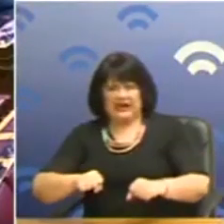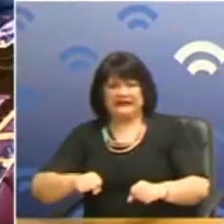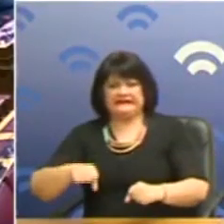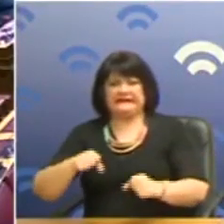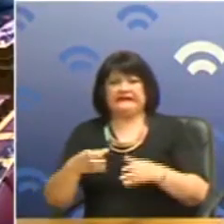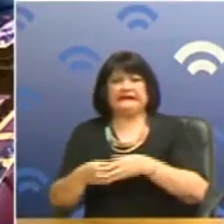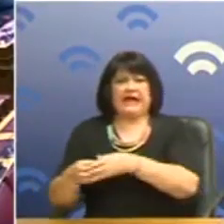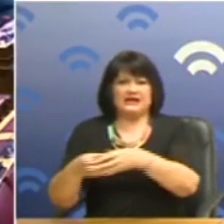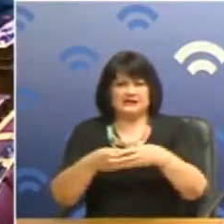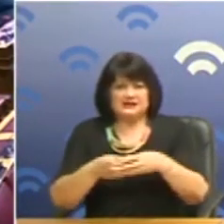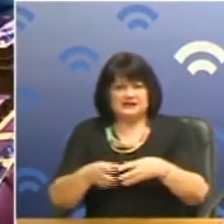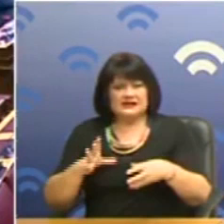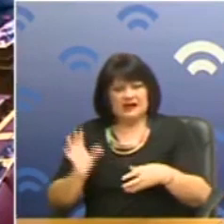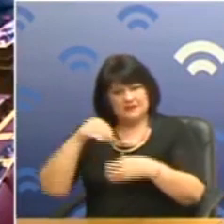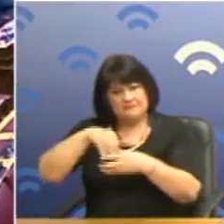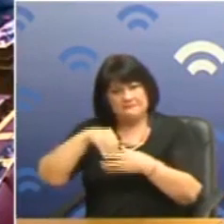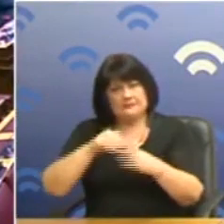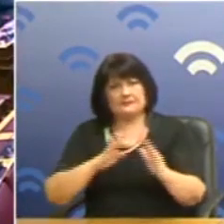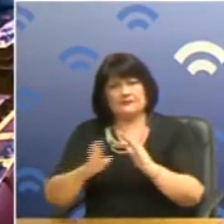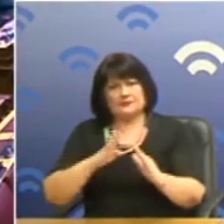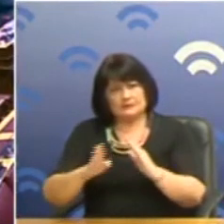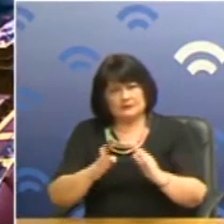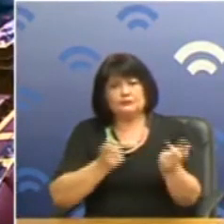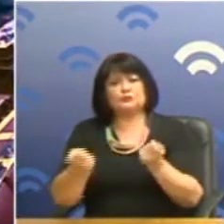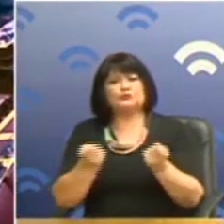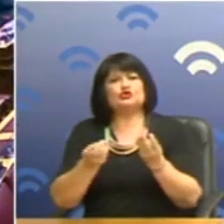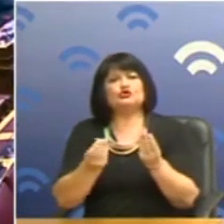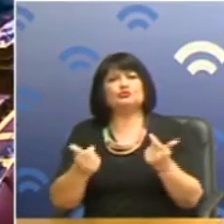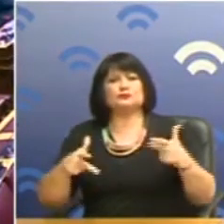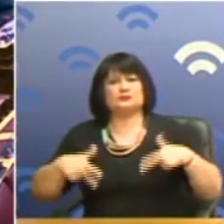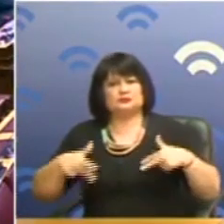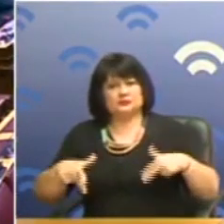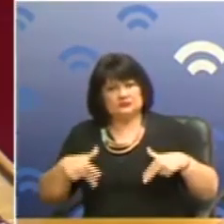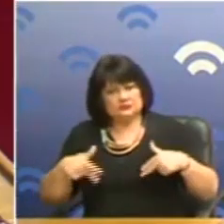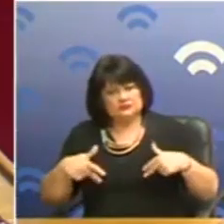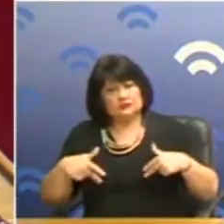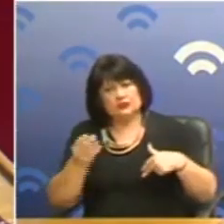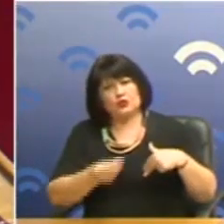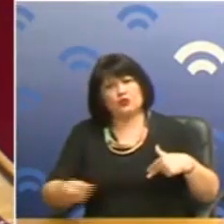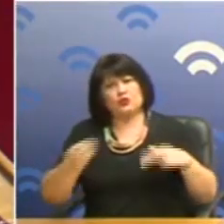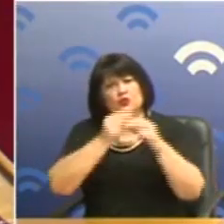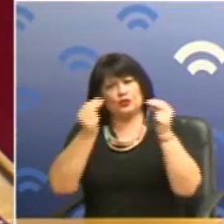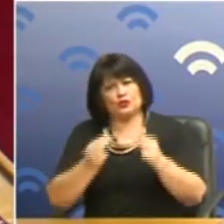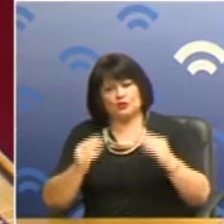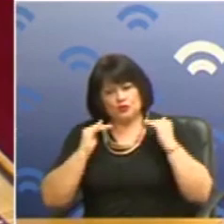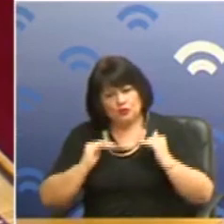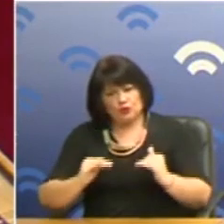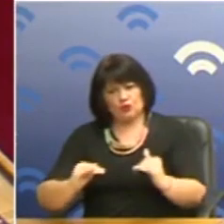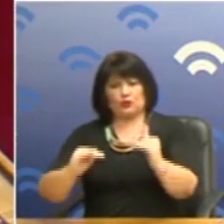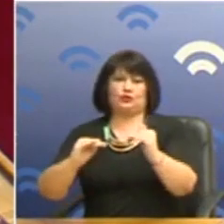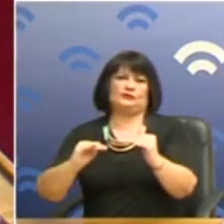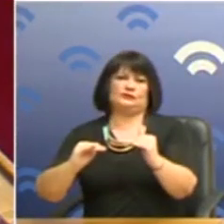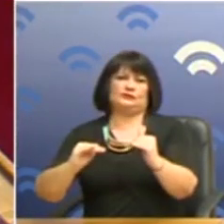παρέμβαση με στόχο τη θωράκιση του συστήματος διακυβέρνησης με μεγαλύτερη αποτελεσματικότητα και σταθερότητα μπροστά